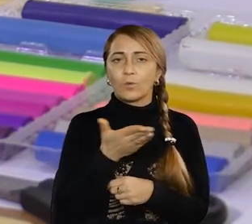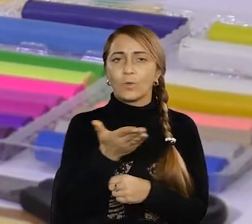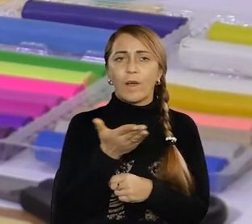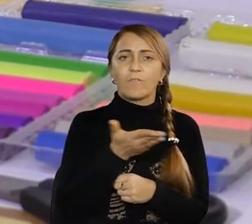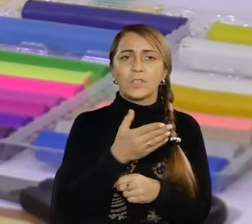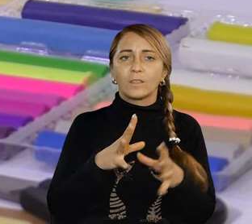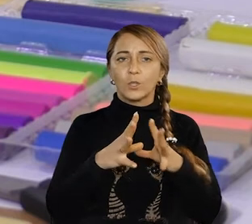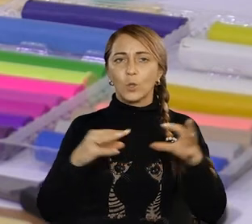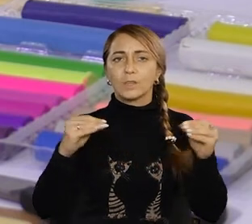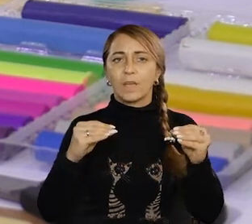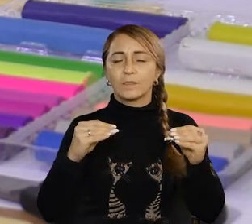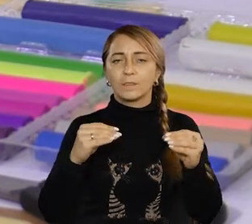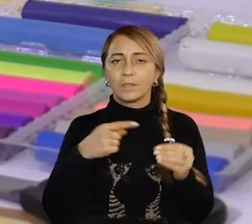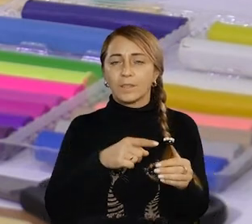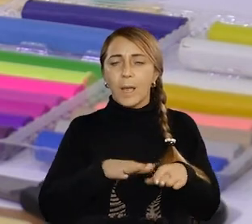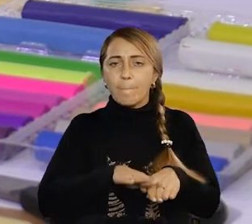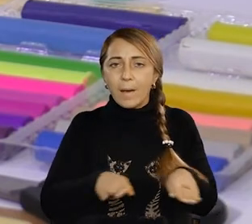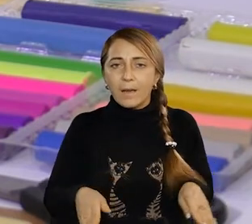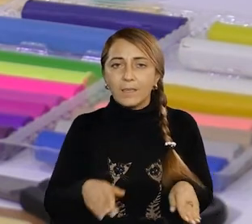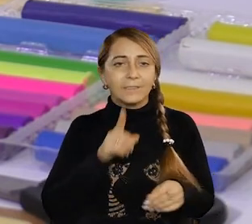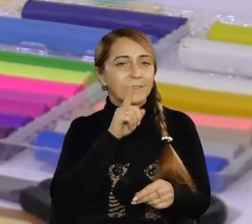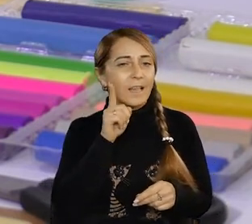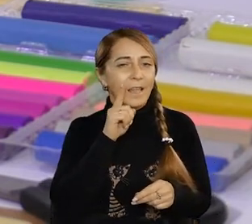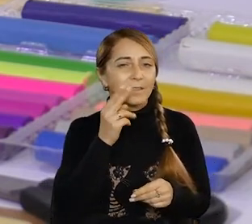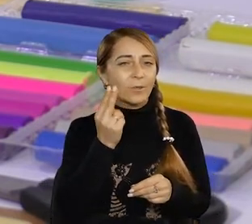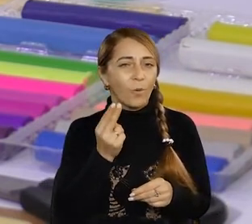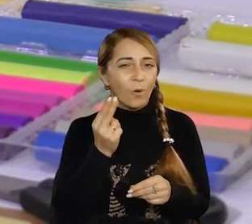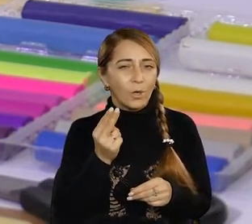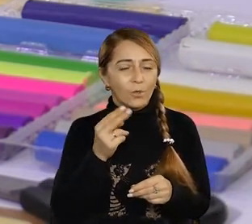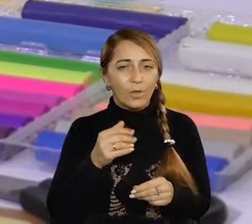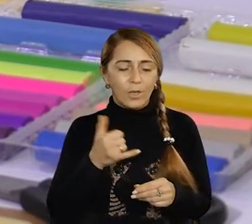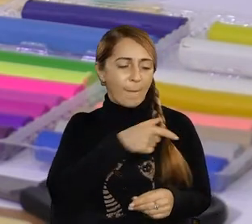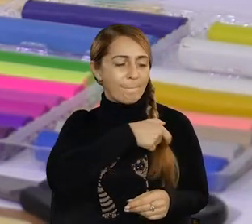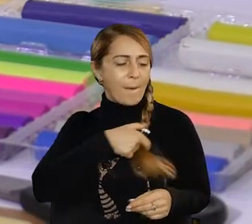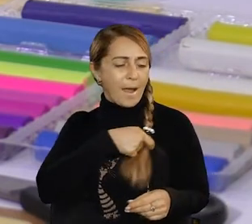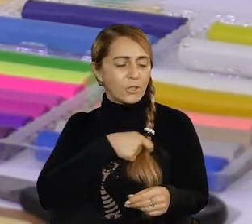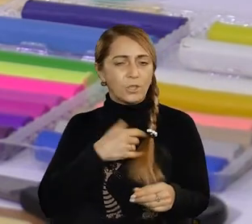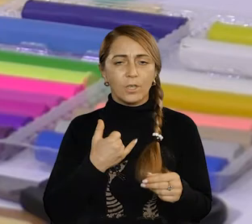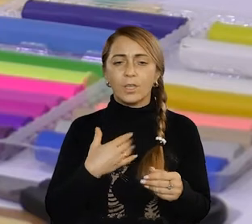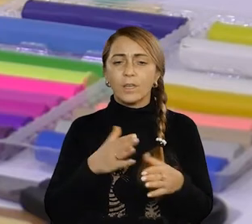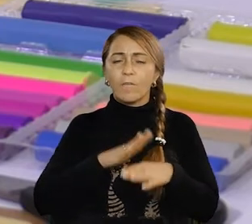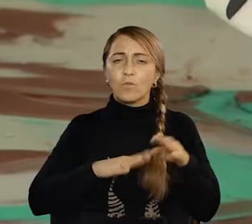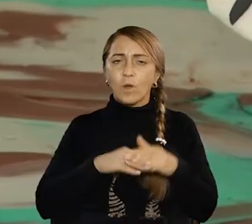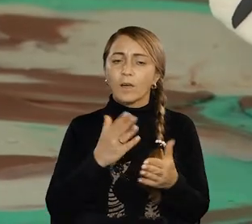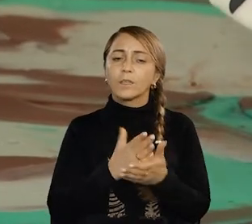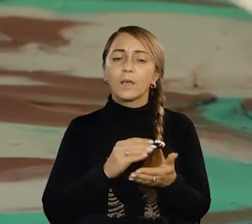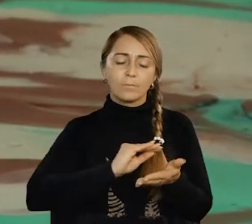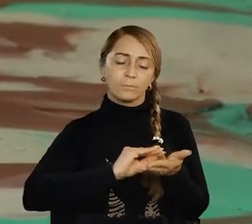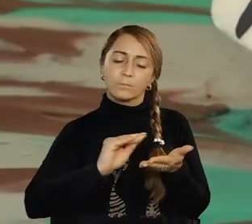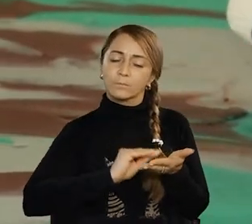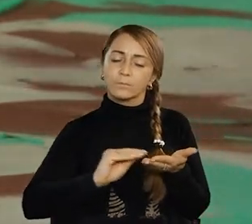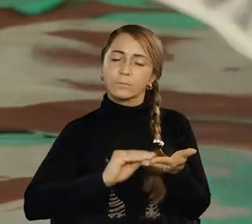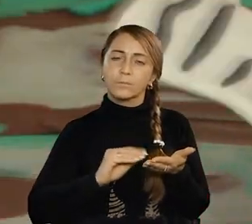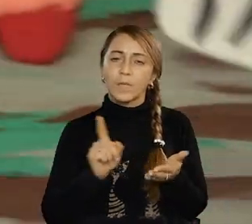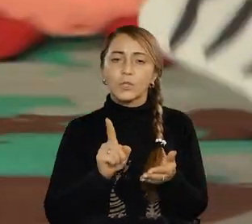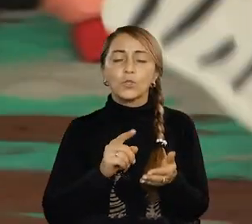круасан. Підперезаний фартухом зеленого кольору, мав бейджика на грудях і тримав у руках блокнот із